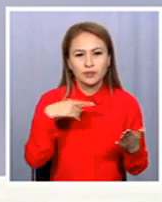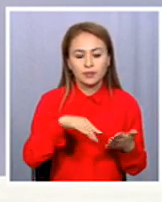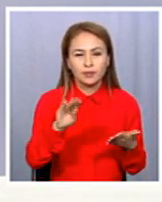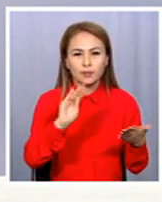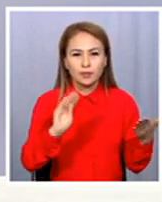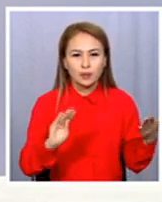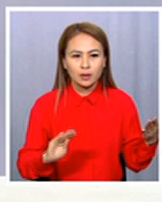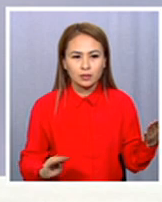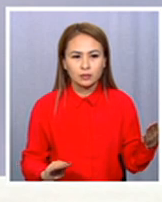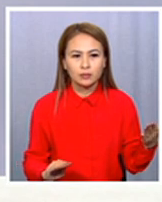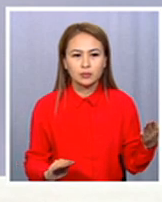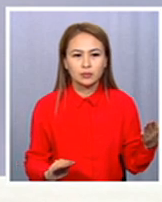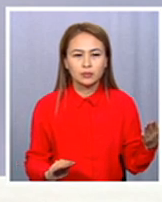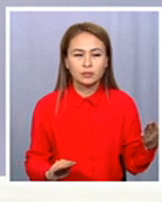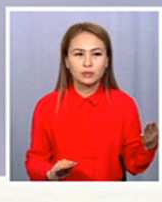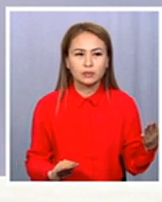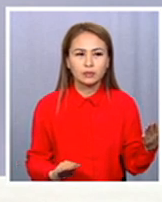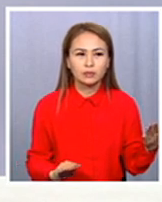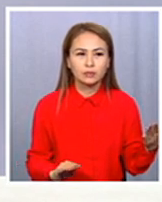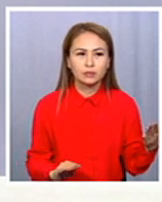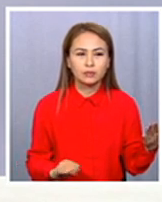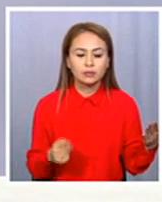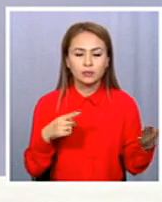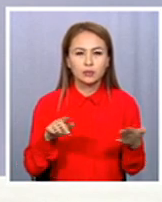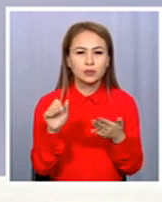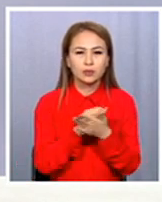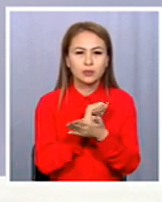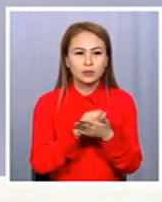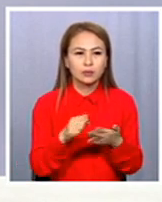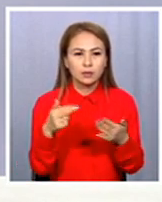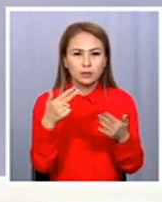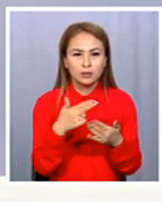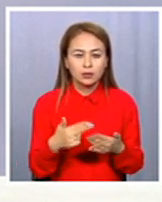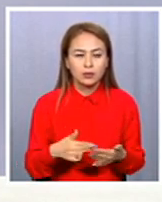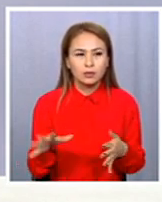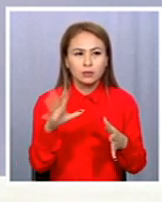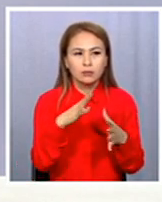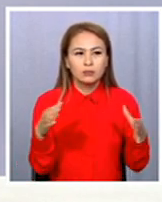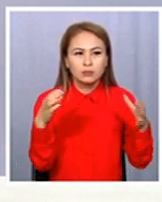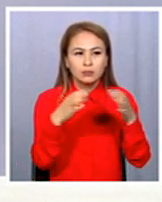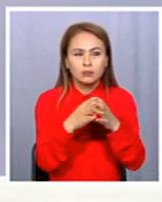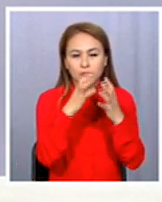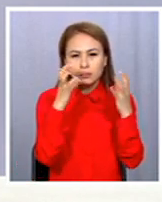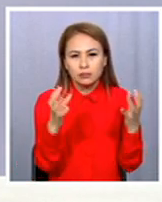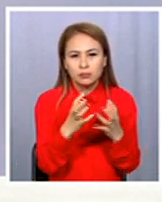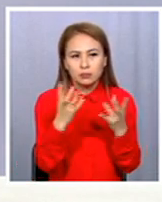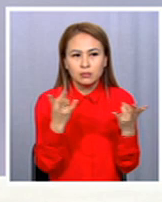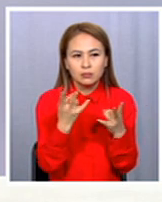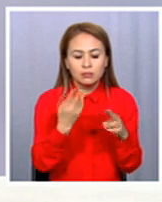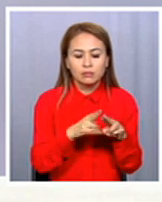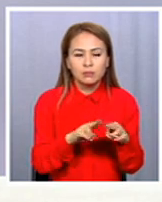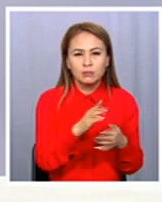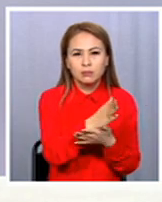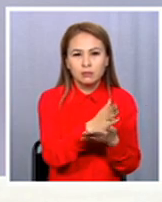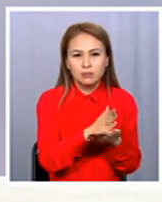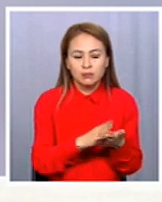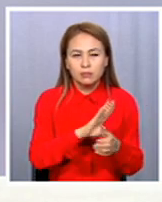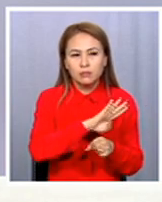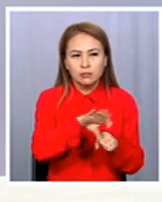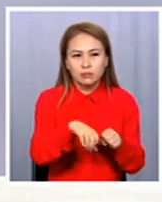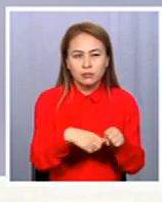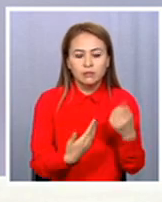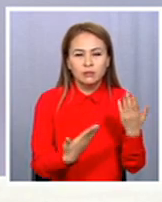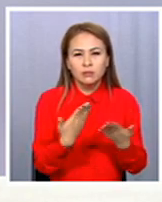мәтіндер, сондағы құжаттың мазмұны тұтасымен сақталуы керек. оның бір бөлігі жойылып кетсе,